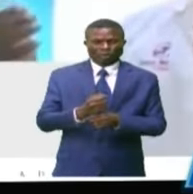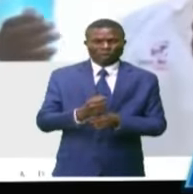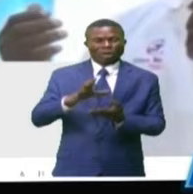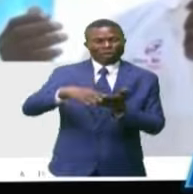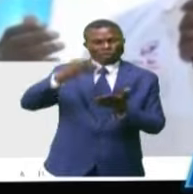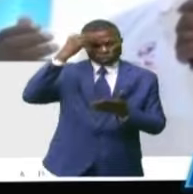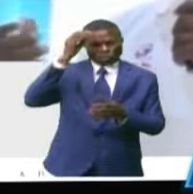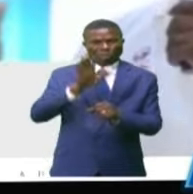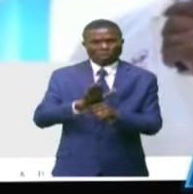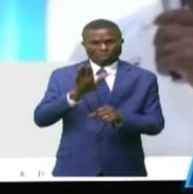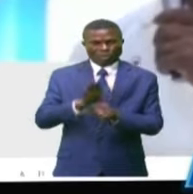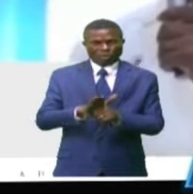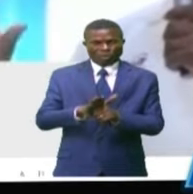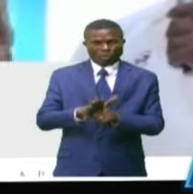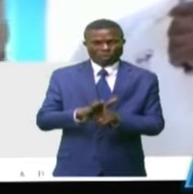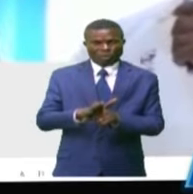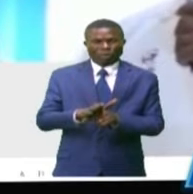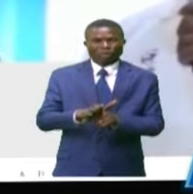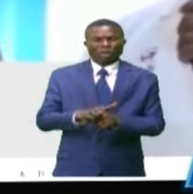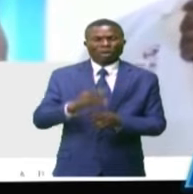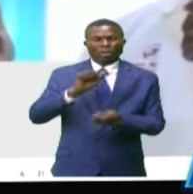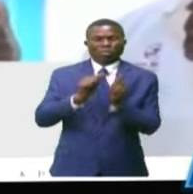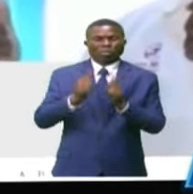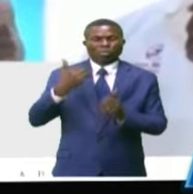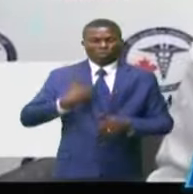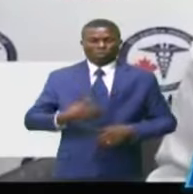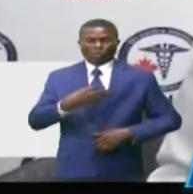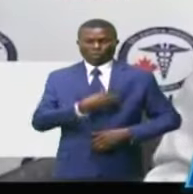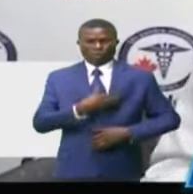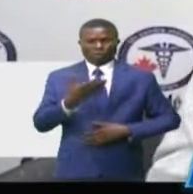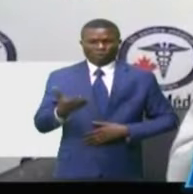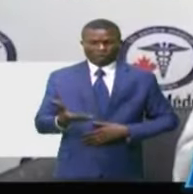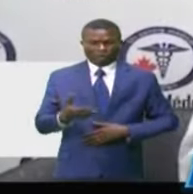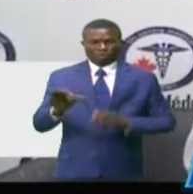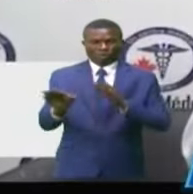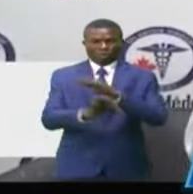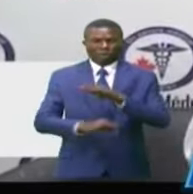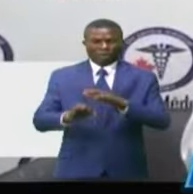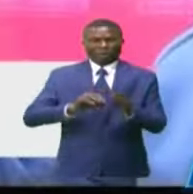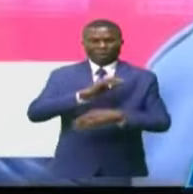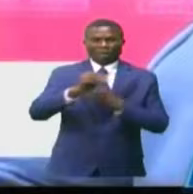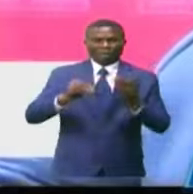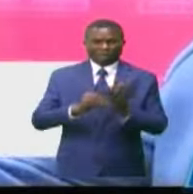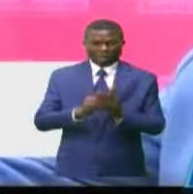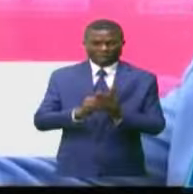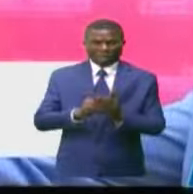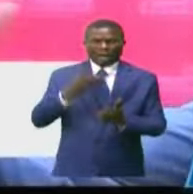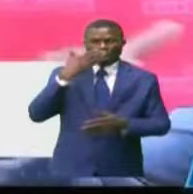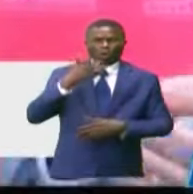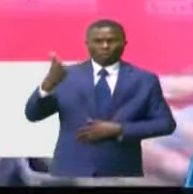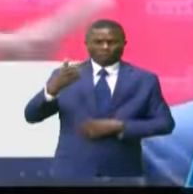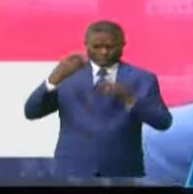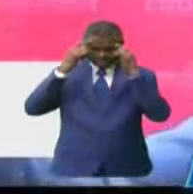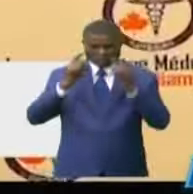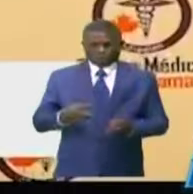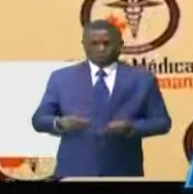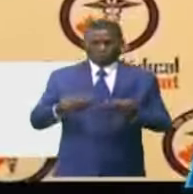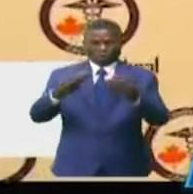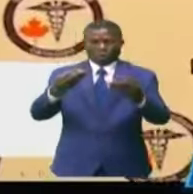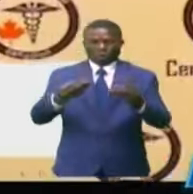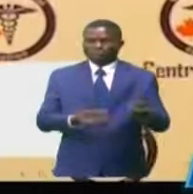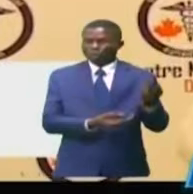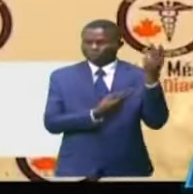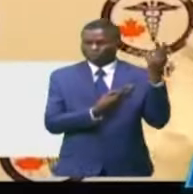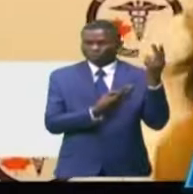plus grandi en chirurgie cardiaque évidemment. La Fondation Centre Médical Diamant reste déterminée à apporter une plus-value